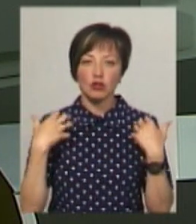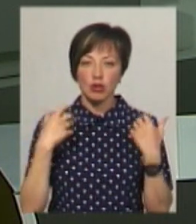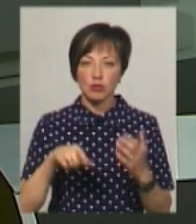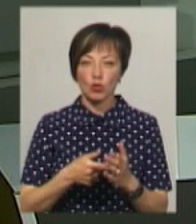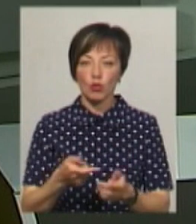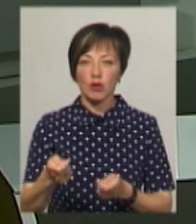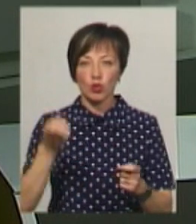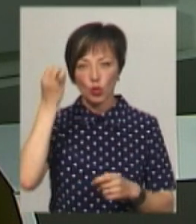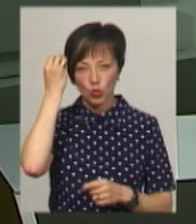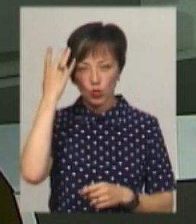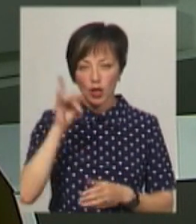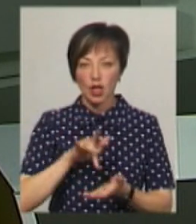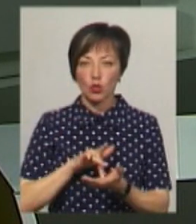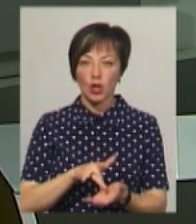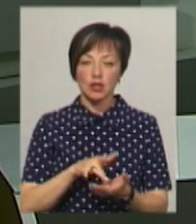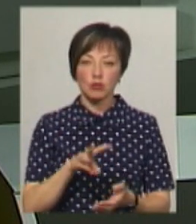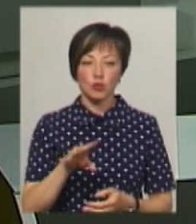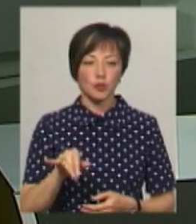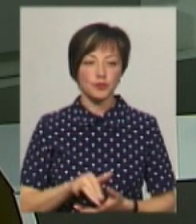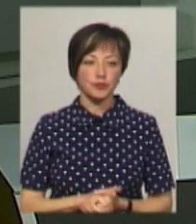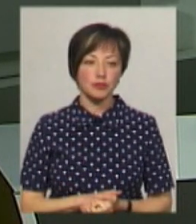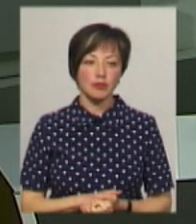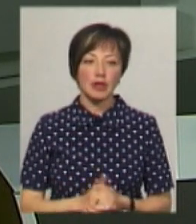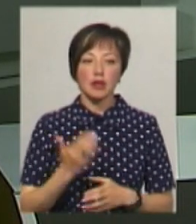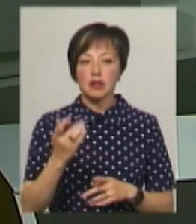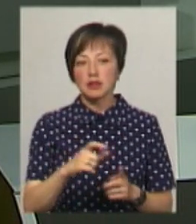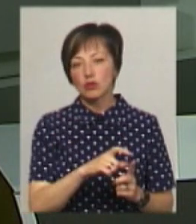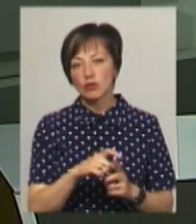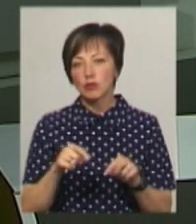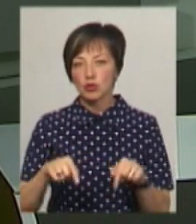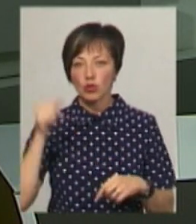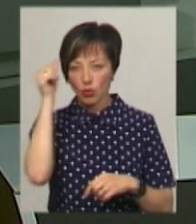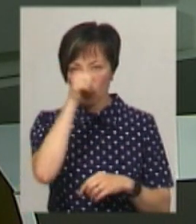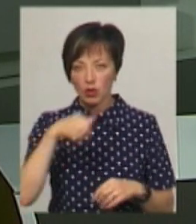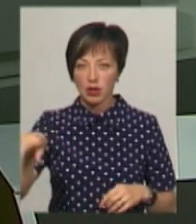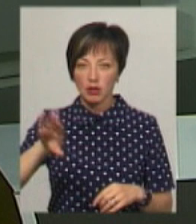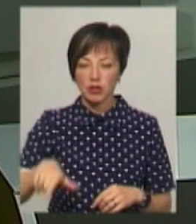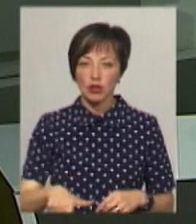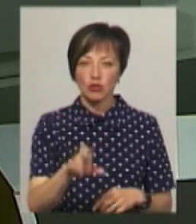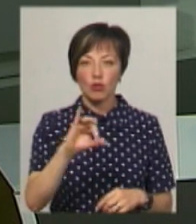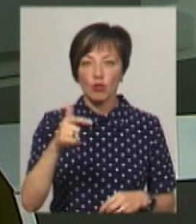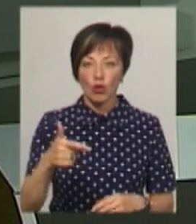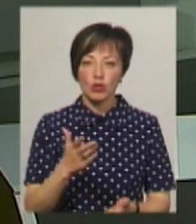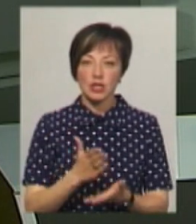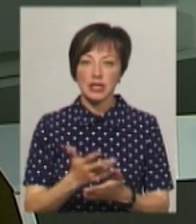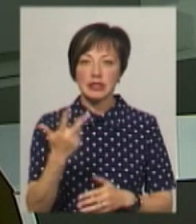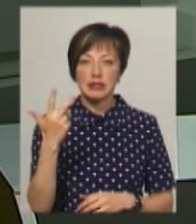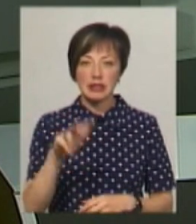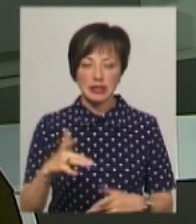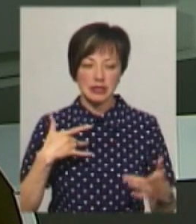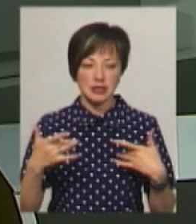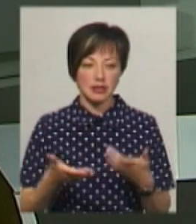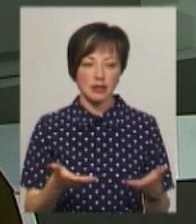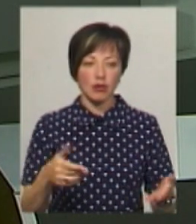міського управління культури та туризму Артем Ромасюков. За його словами, цього року на березі річки Південний Буг розташовані три сцени